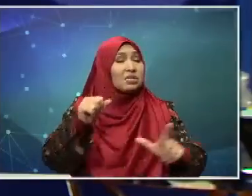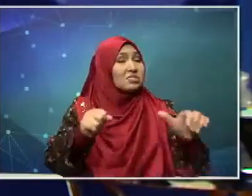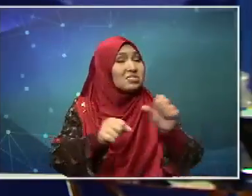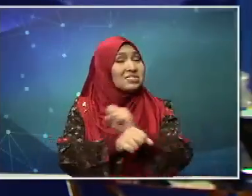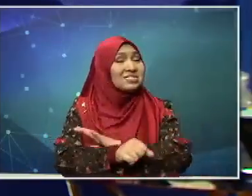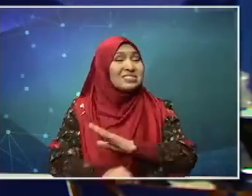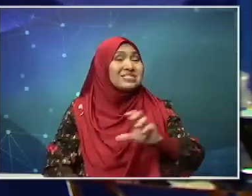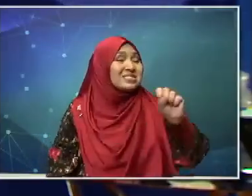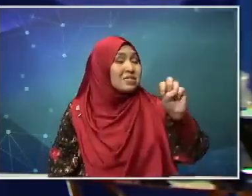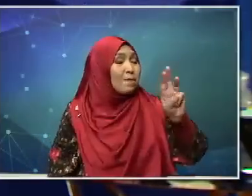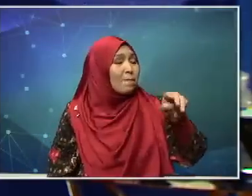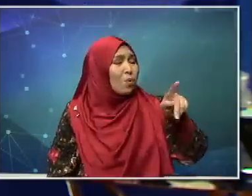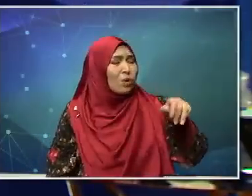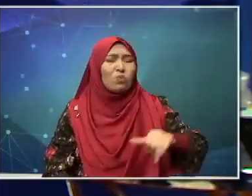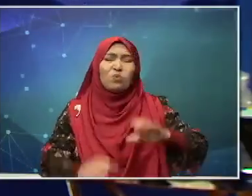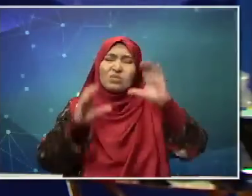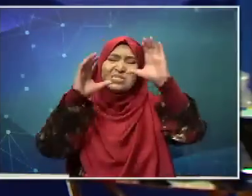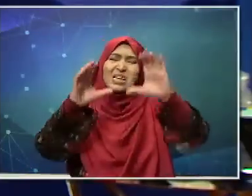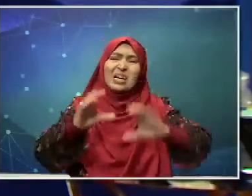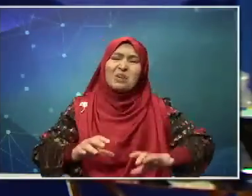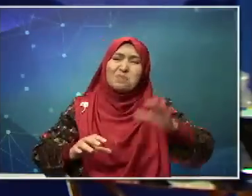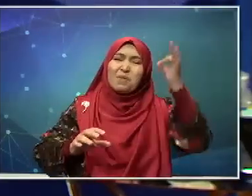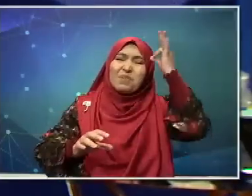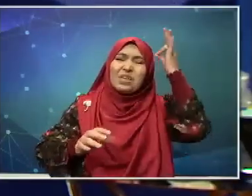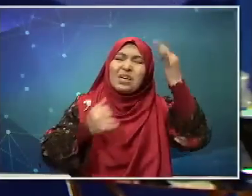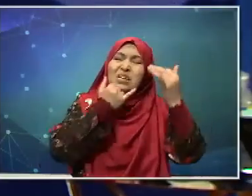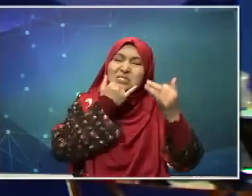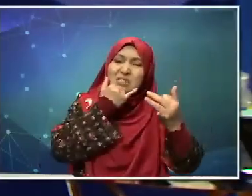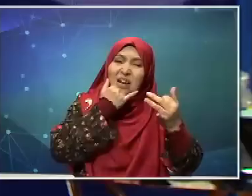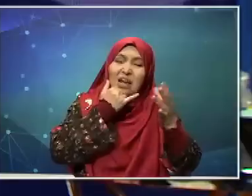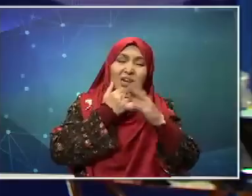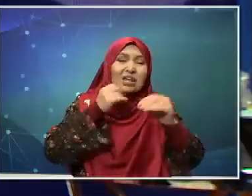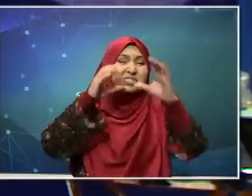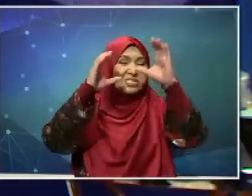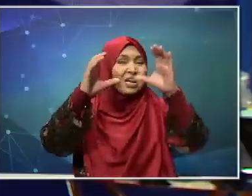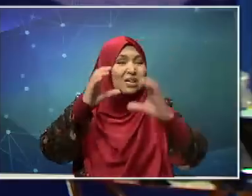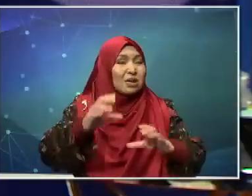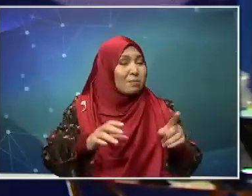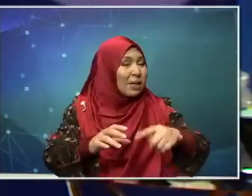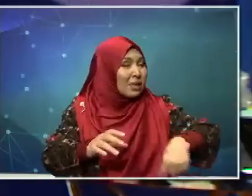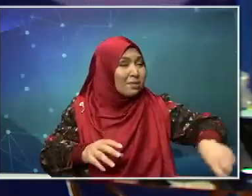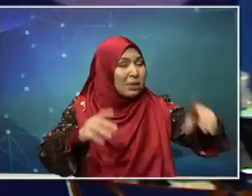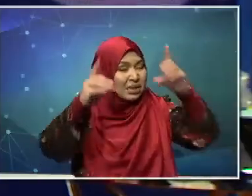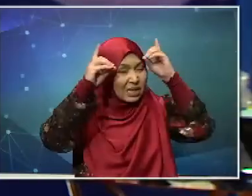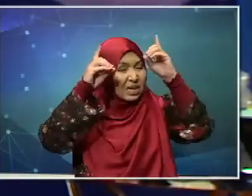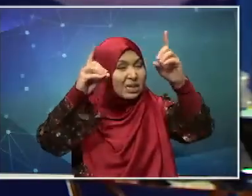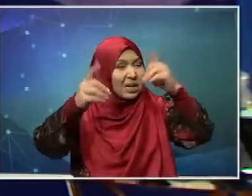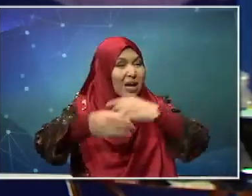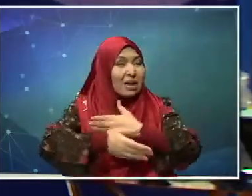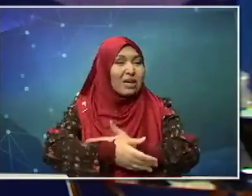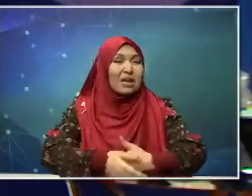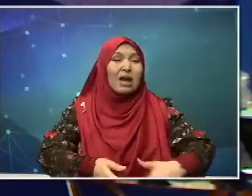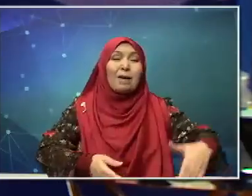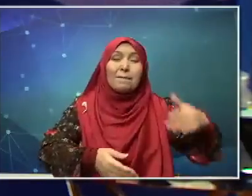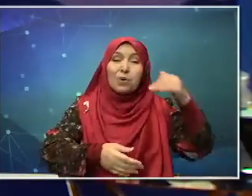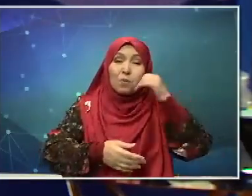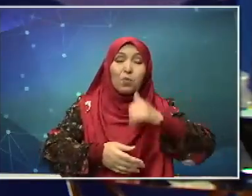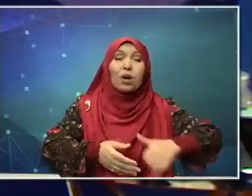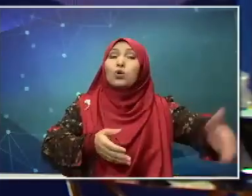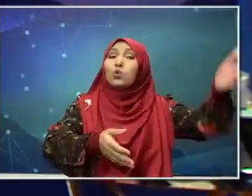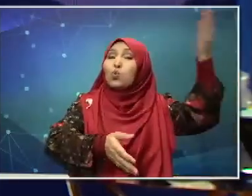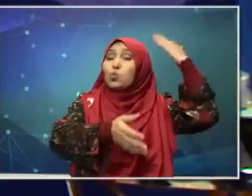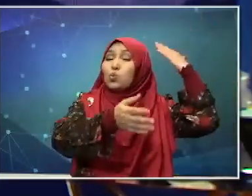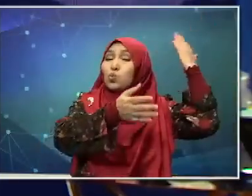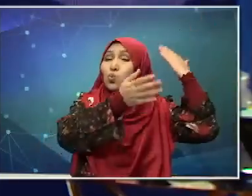berpikir Michael yang rusak dan salah satu cara mereka mendidik anak perempuan di dalam zaman Jahiliyah pada akhir pembelajaran